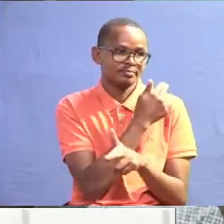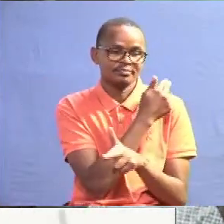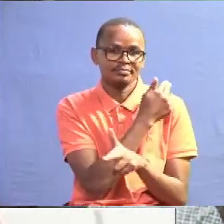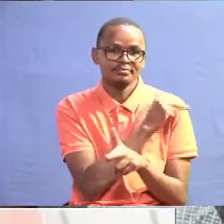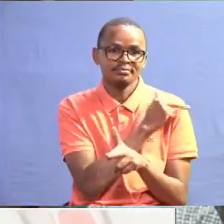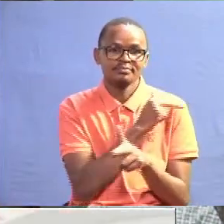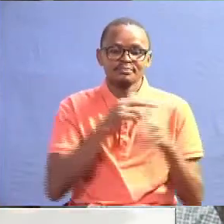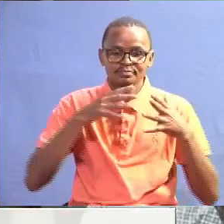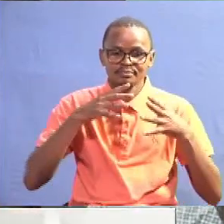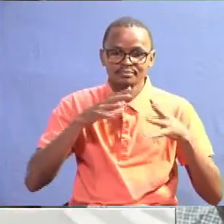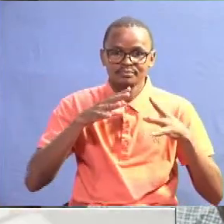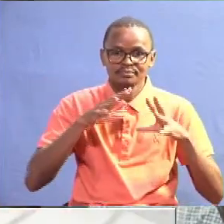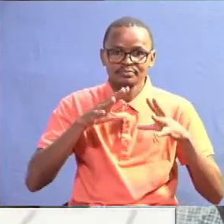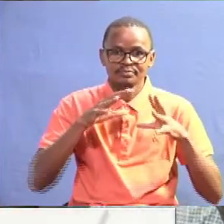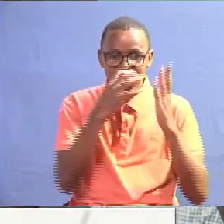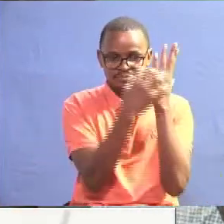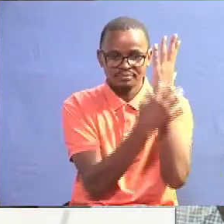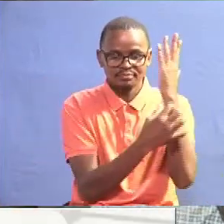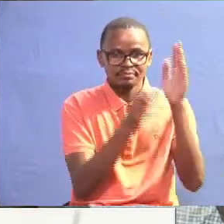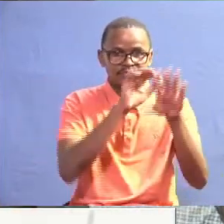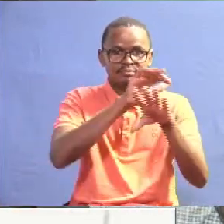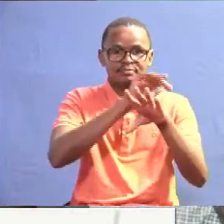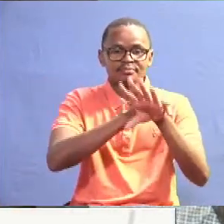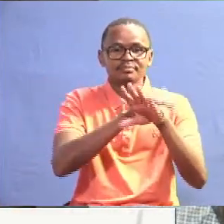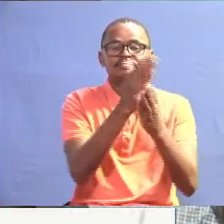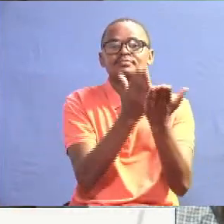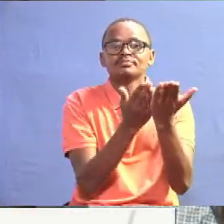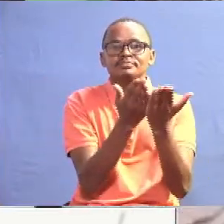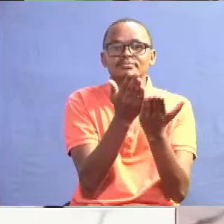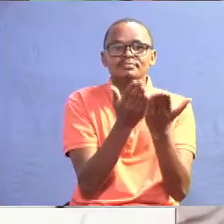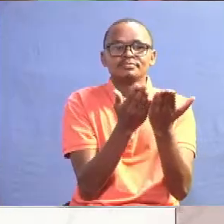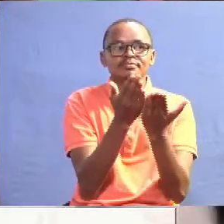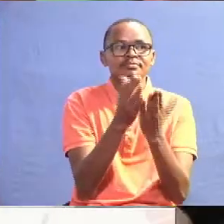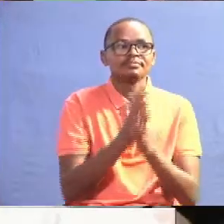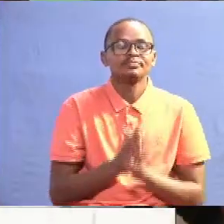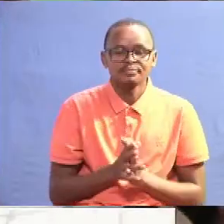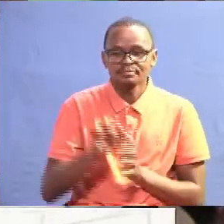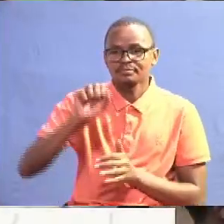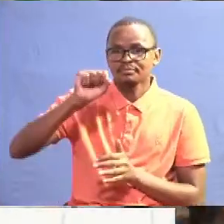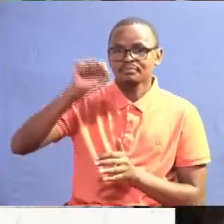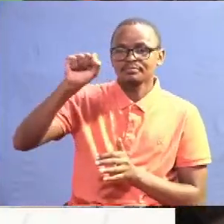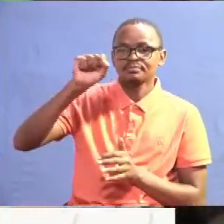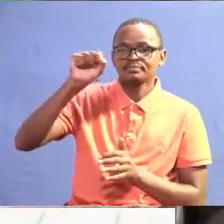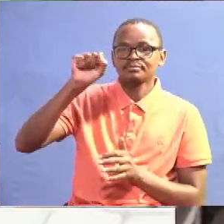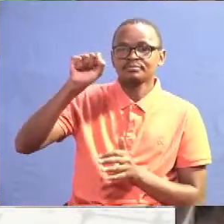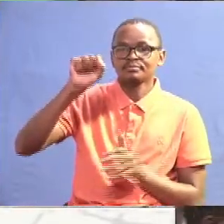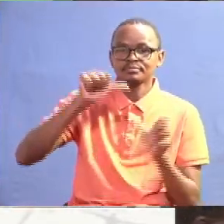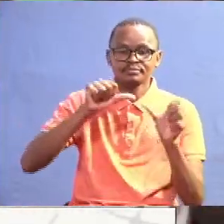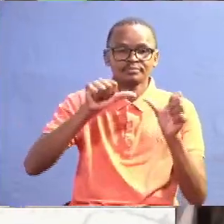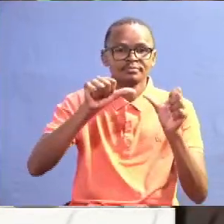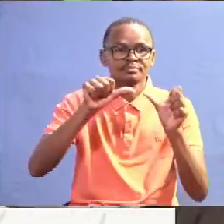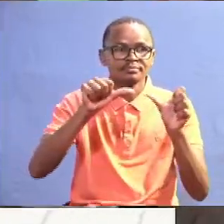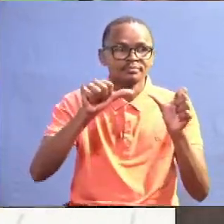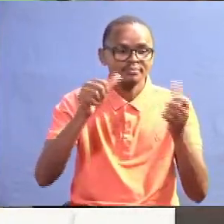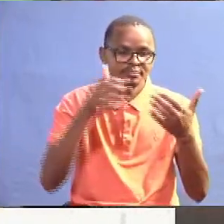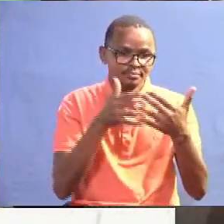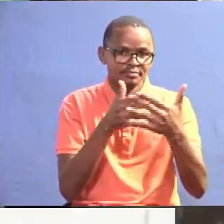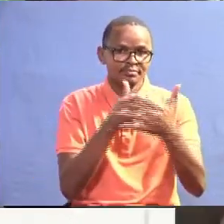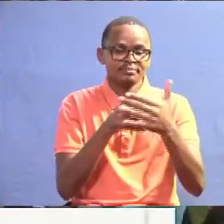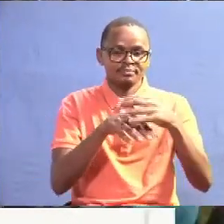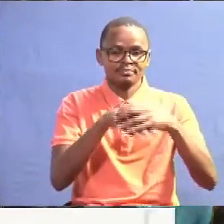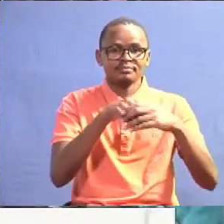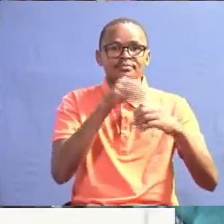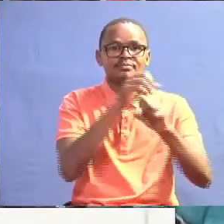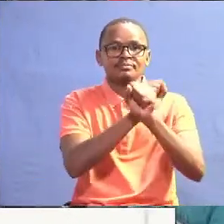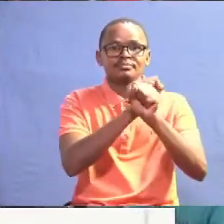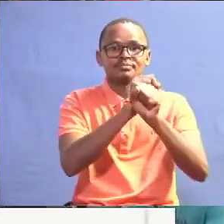mwananchi wa kawaida apate huduma. Political punches ran in the air against the ousted Deputy